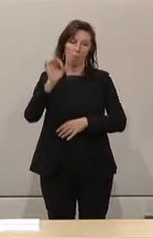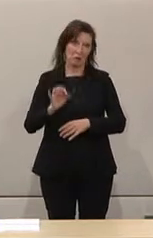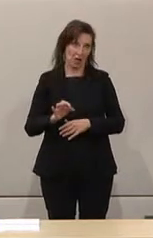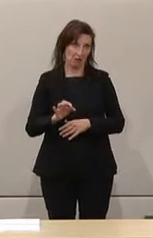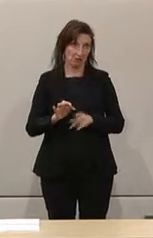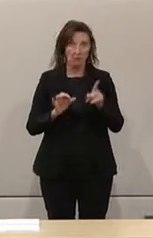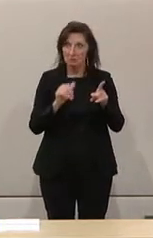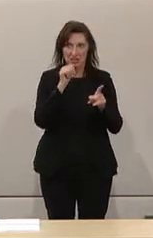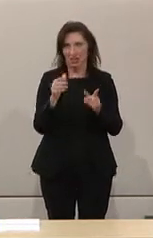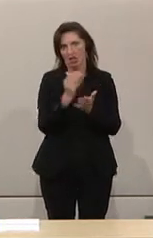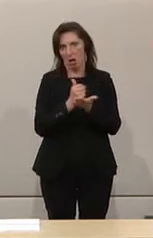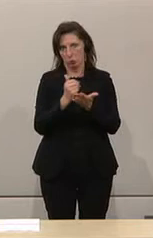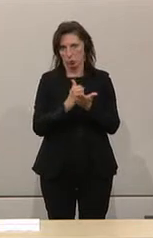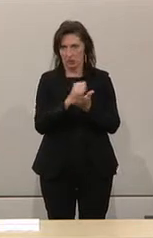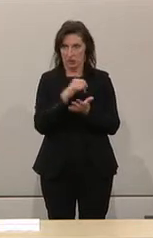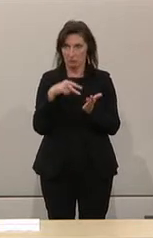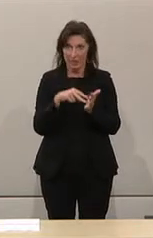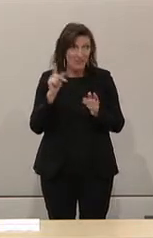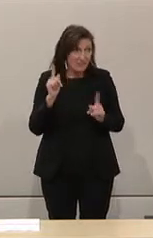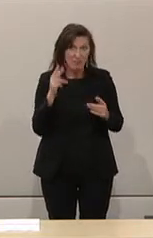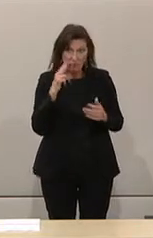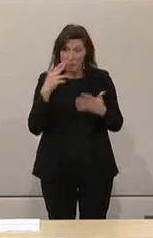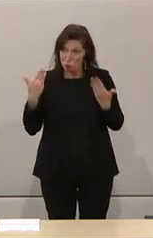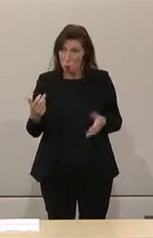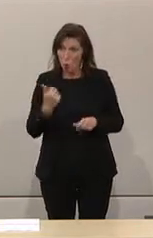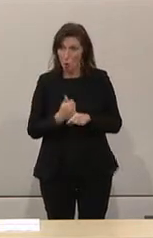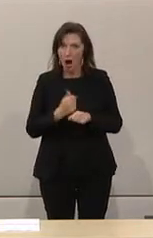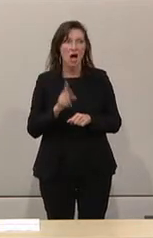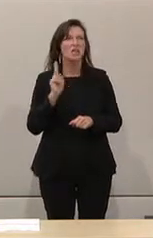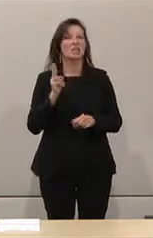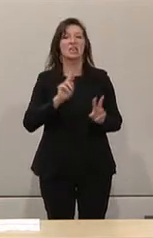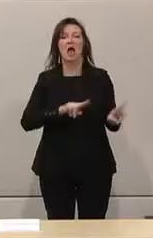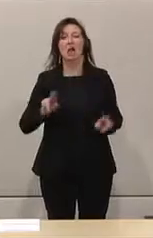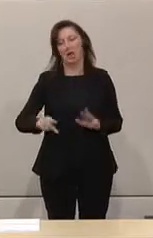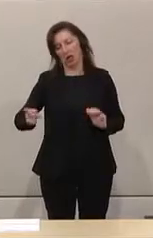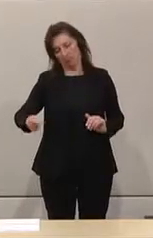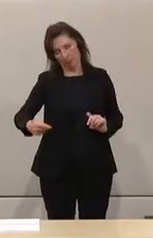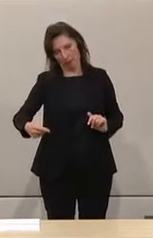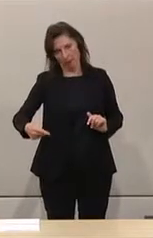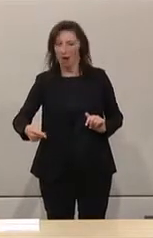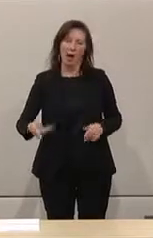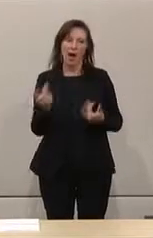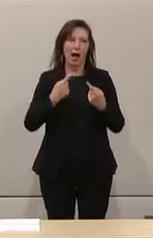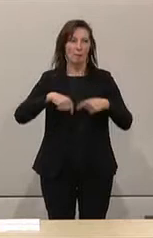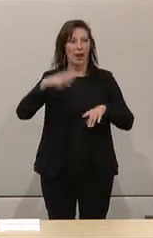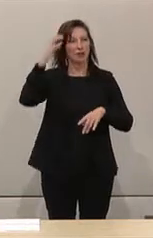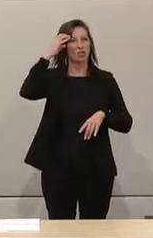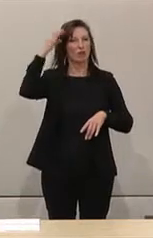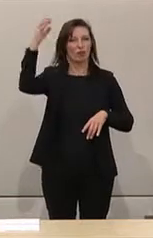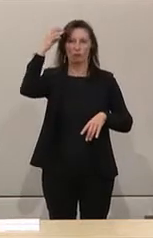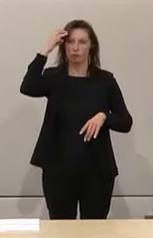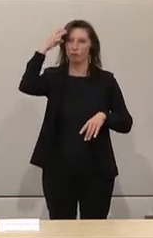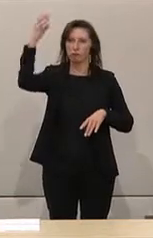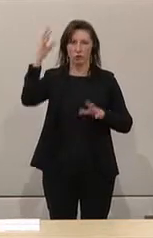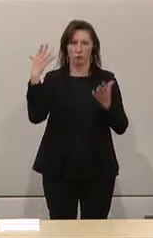werden. Wenn das Firmen machen würden, wäre das Kartellgericht an diesem Tag auf der Matte. Aber Landesfürsten, die Fürsten der Finsternis,